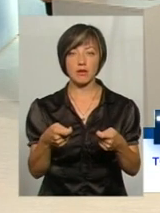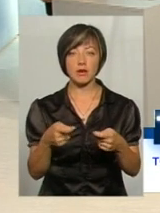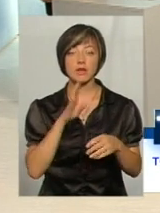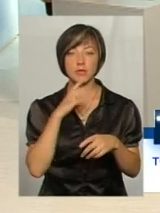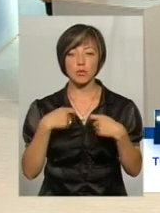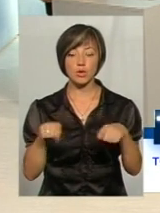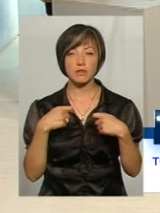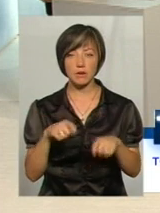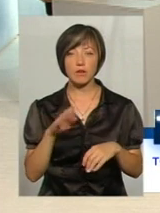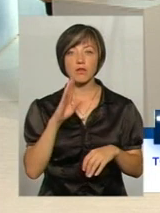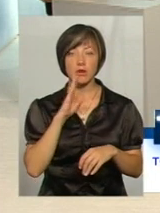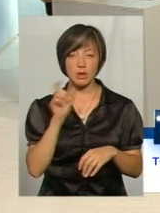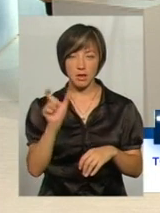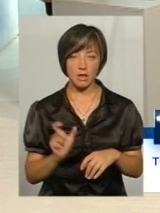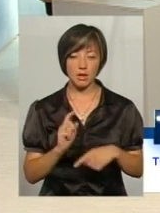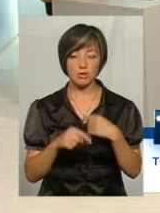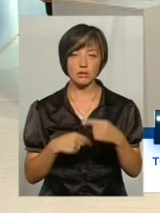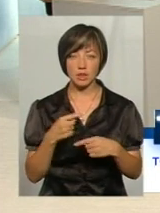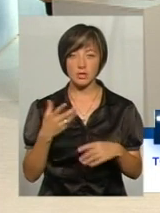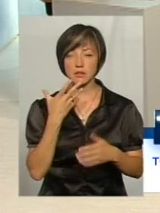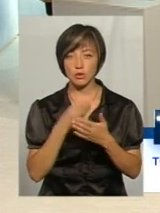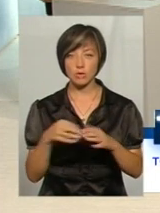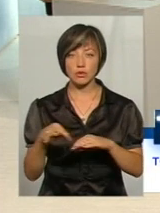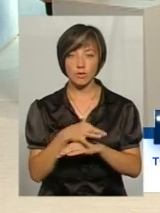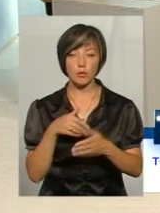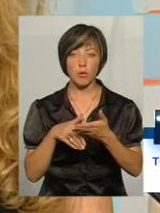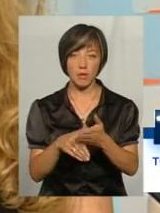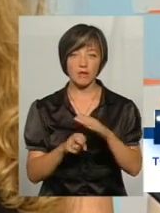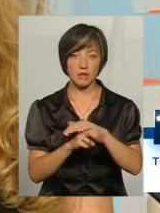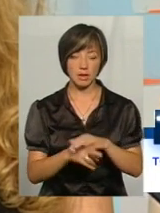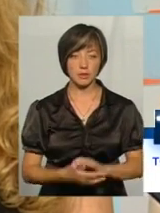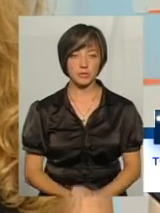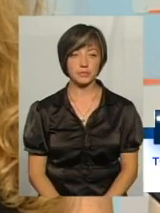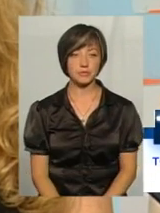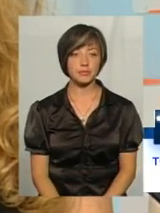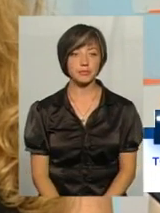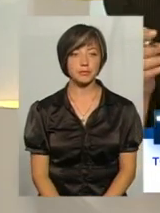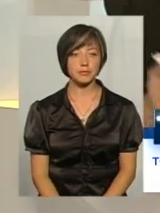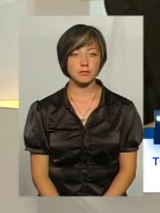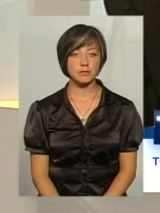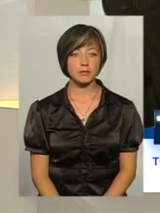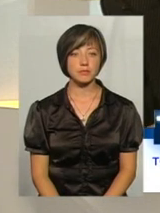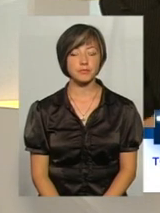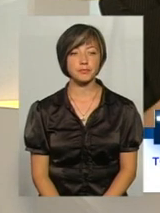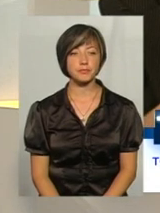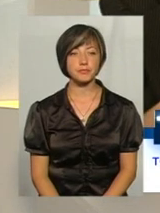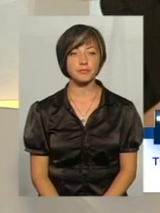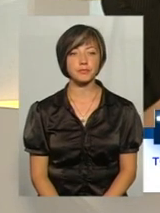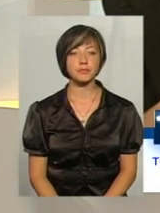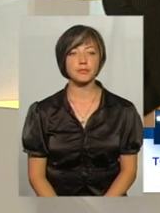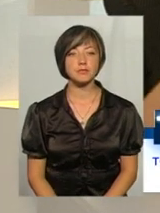продавщиці. І вона тоді через свого чоловіка вже допомогла йому втекти. Скажіть, будь ласка,